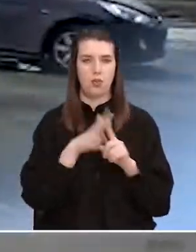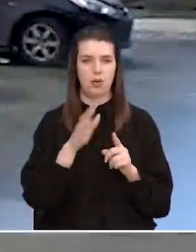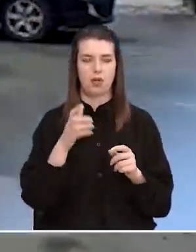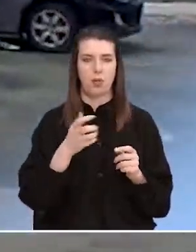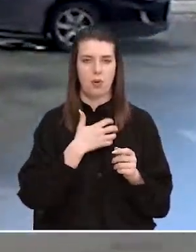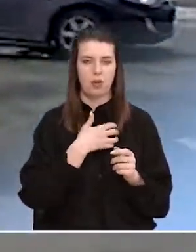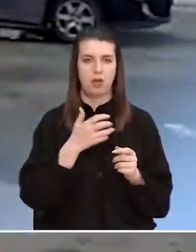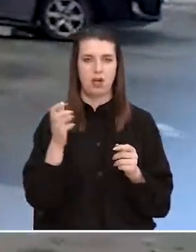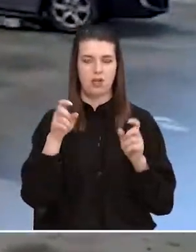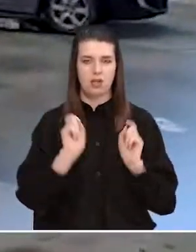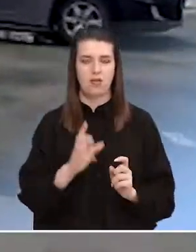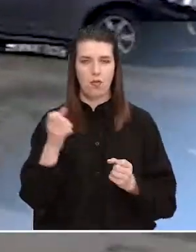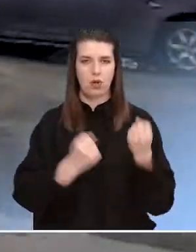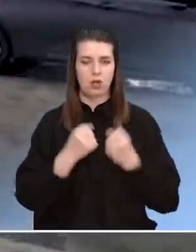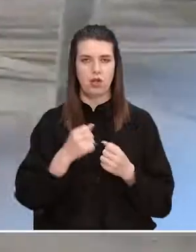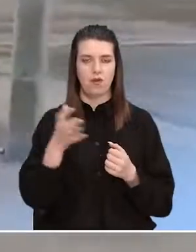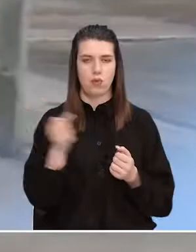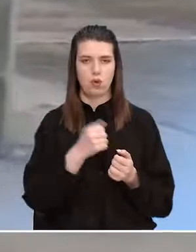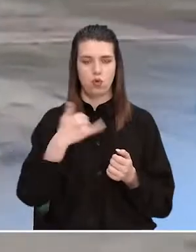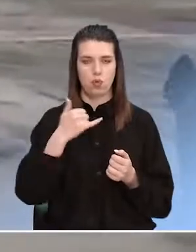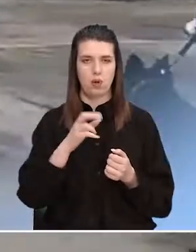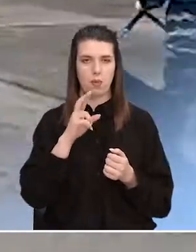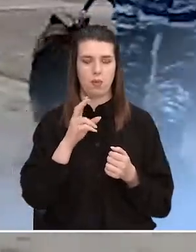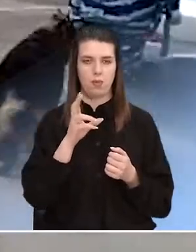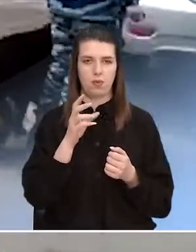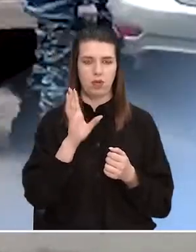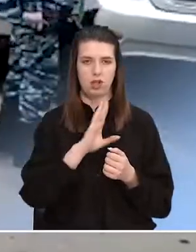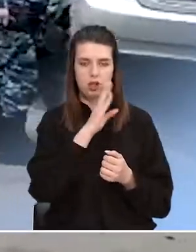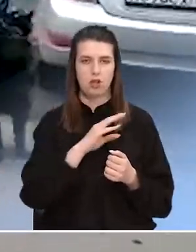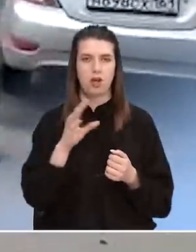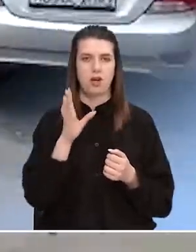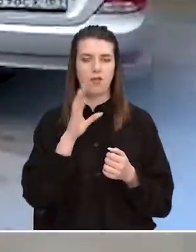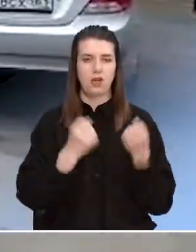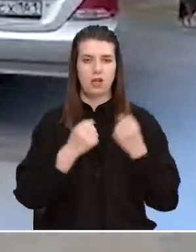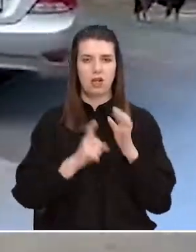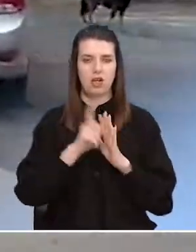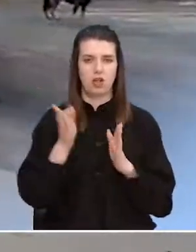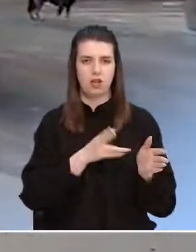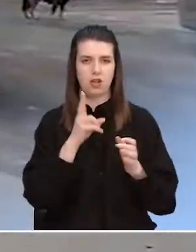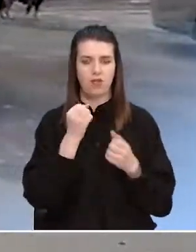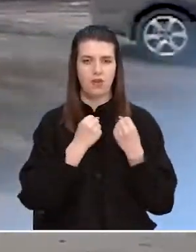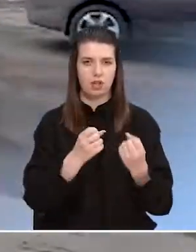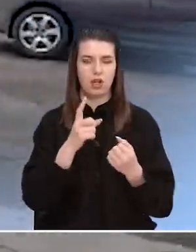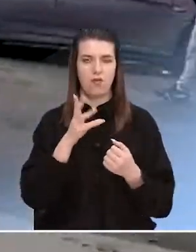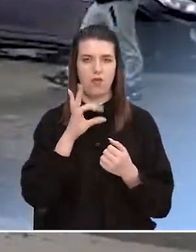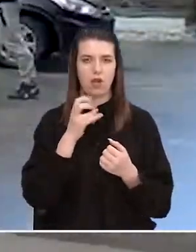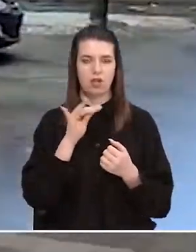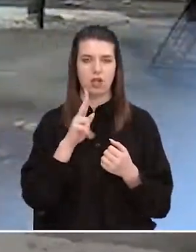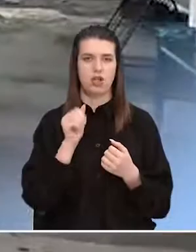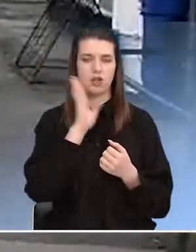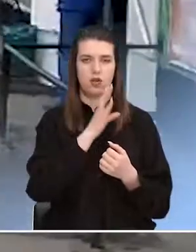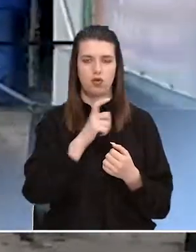8000 рублей нападавший попытался сесть салон автомобиля вырывая сумку из рук пострадавший в это время водитель начал движение